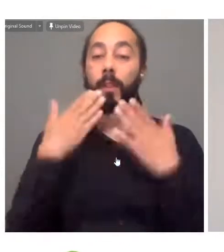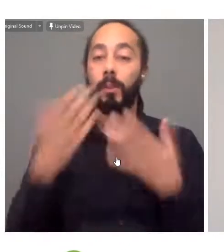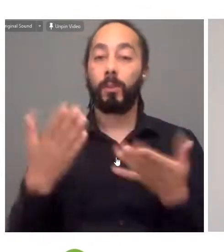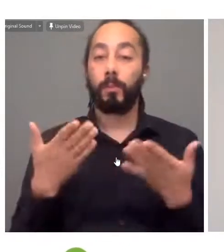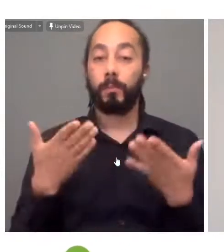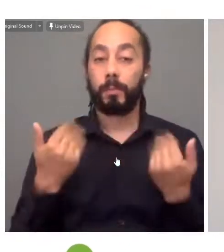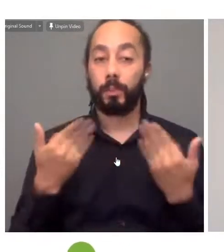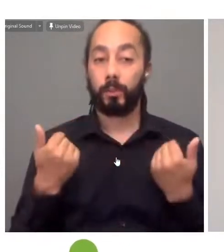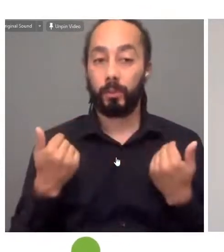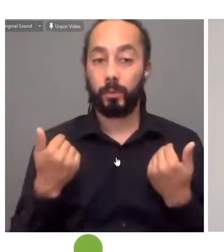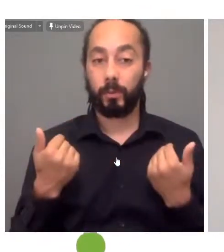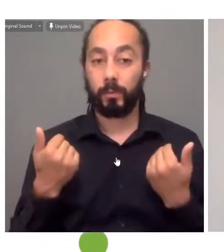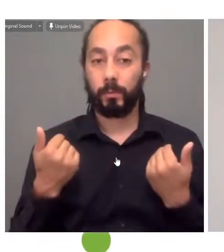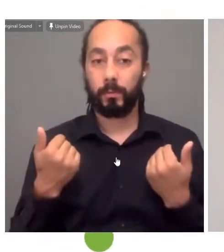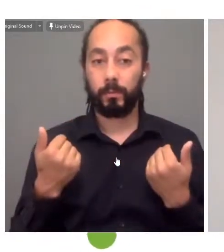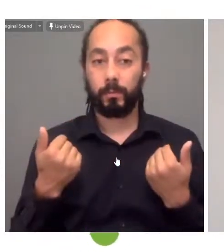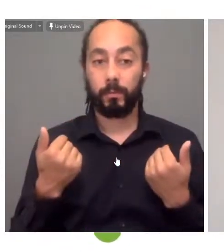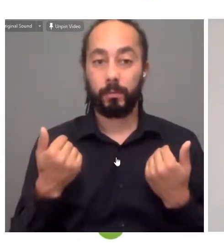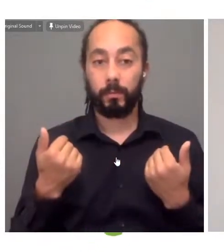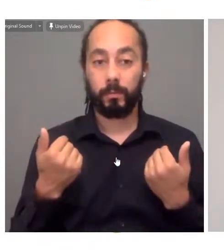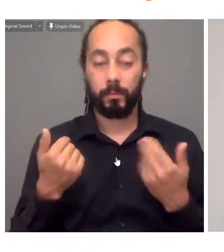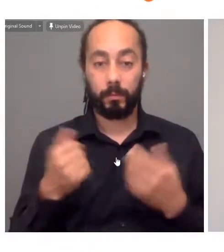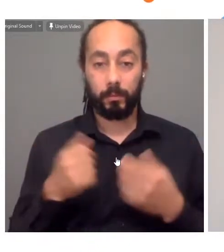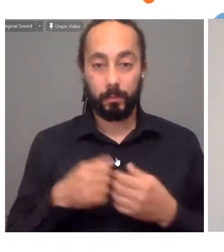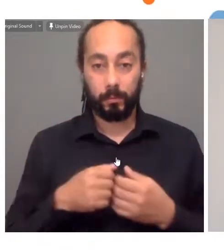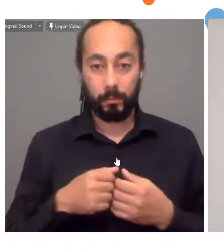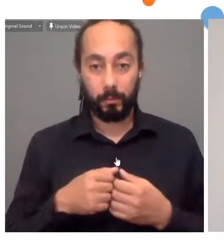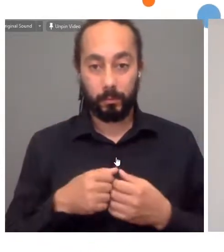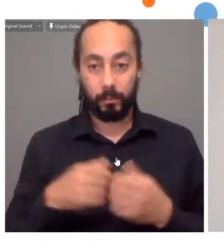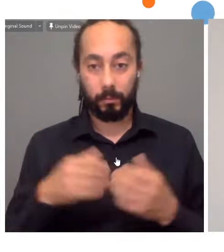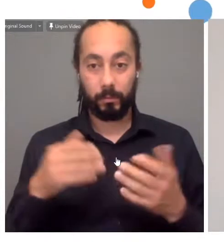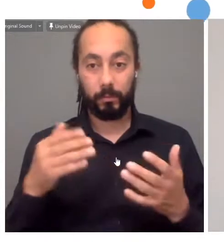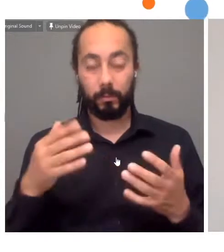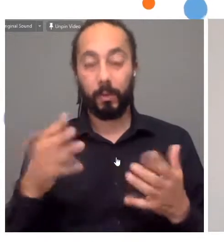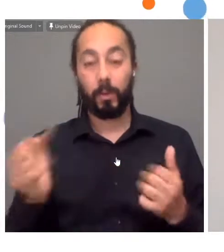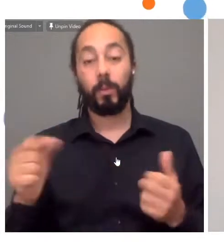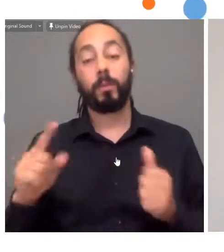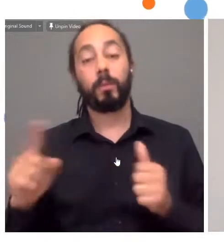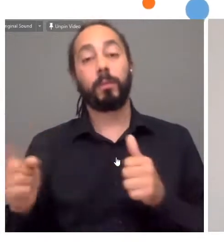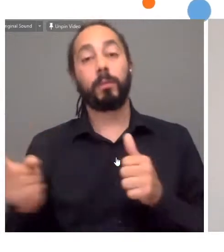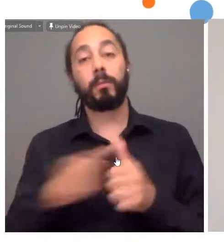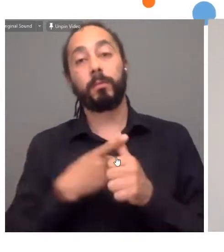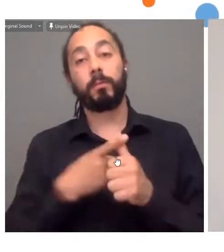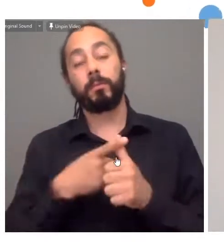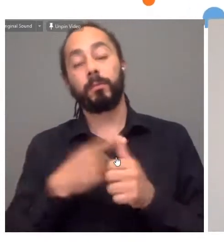remercier pour votre écoute. Vraiment, franchement, on le sent.